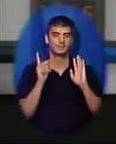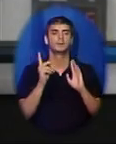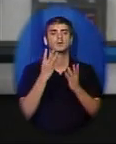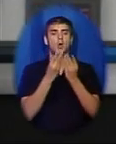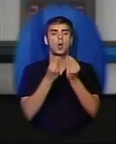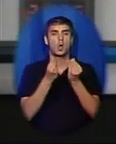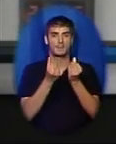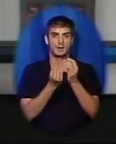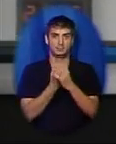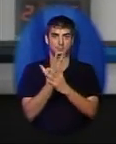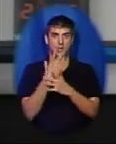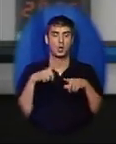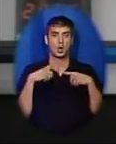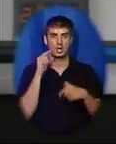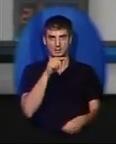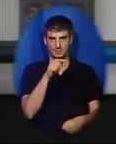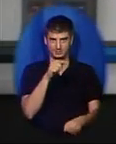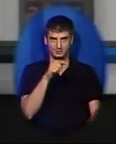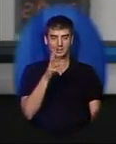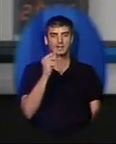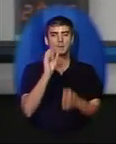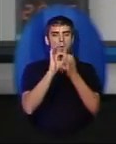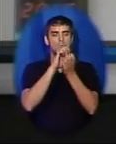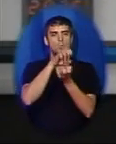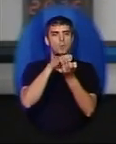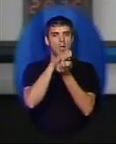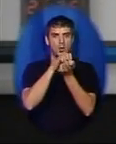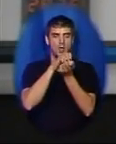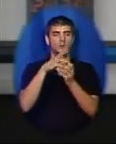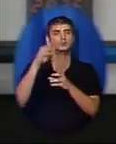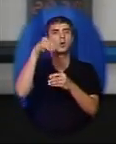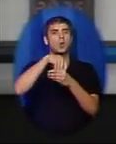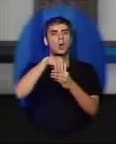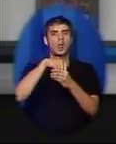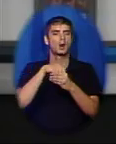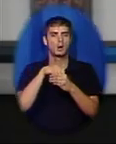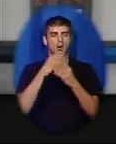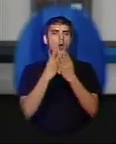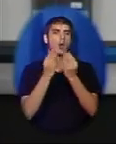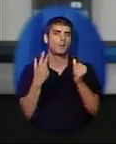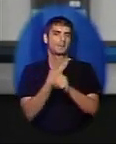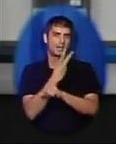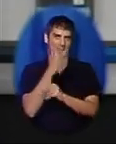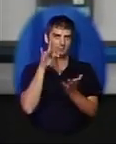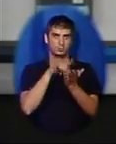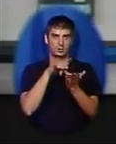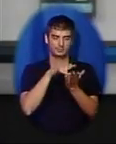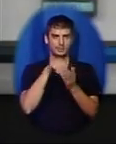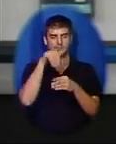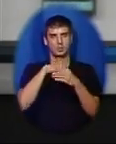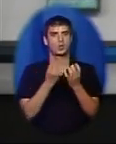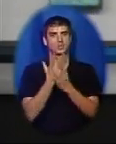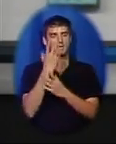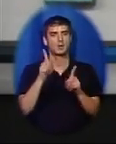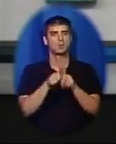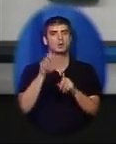החומר האורגני הזה, באמצעות מולקולה שכוללת את החומרים הרגילים שנמצאים בטבע,